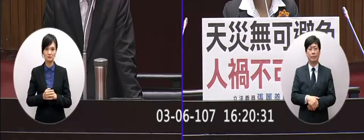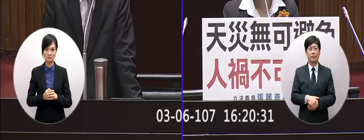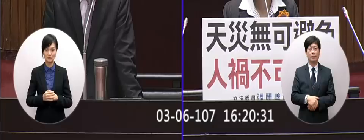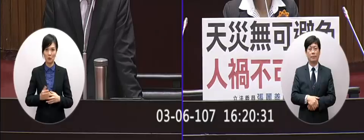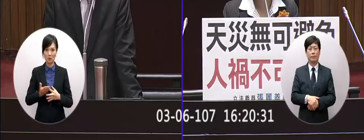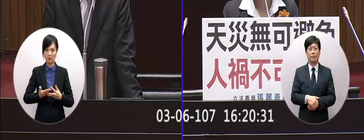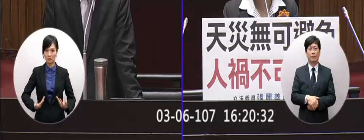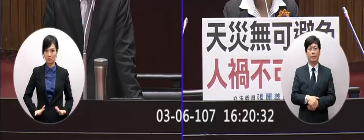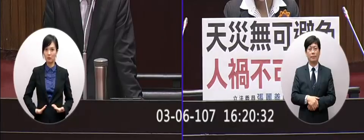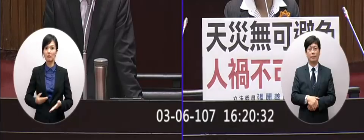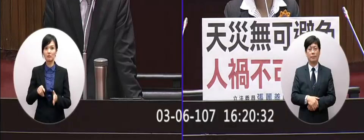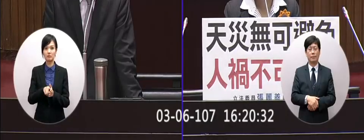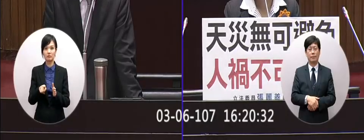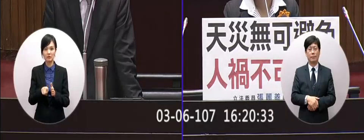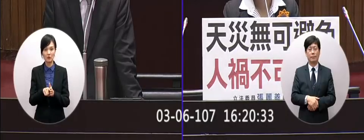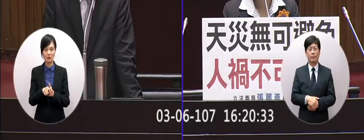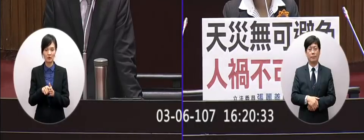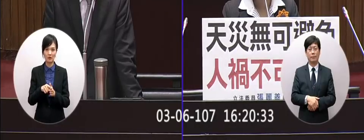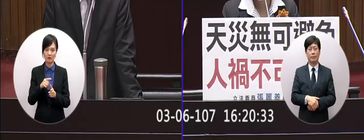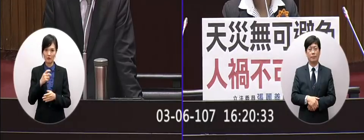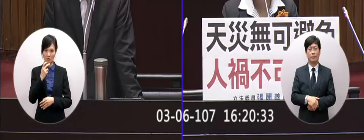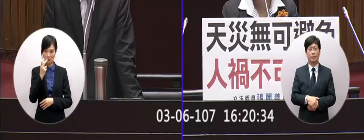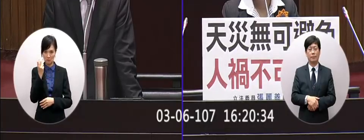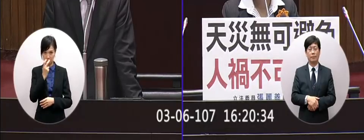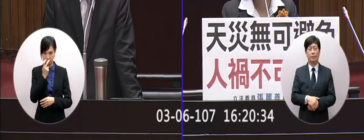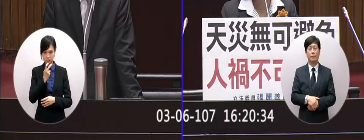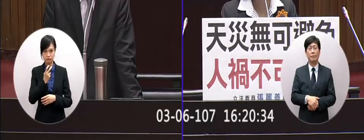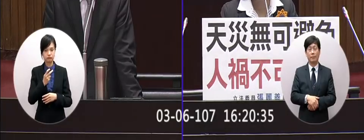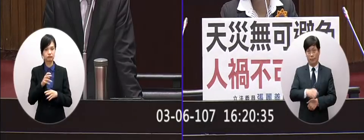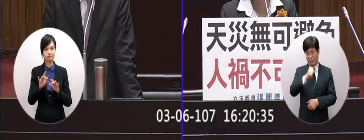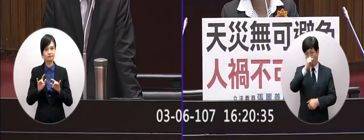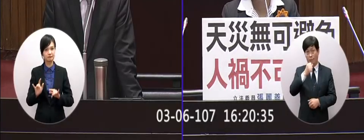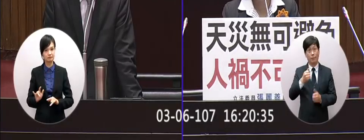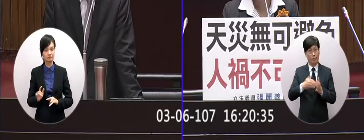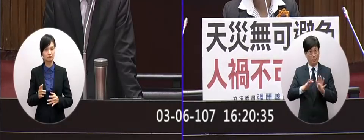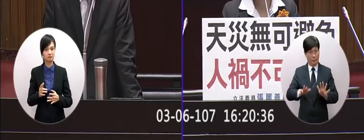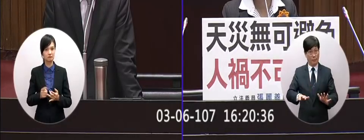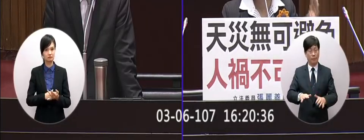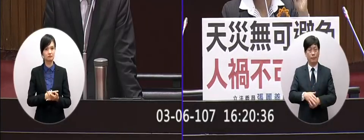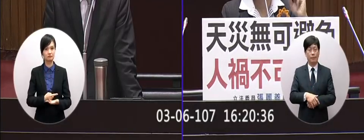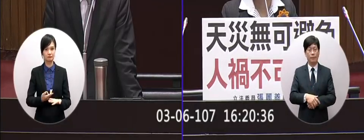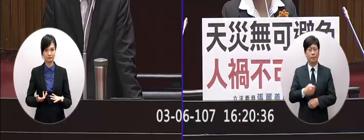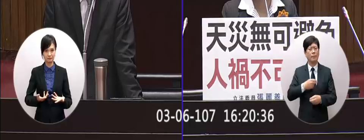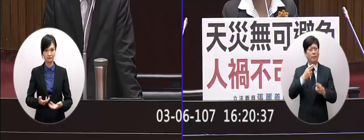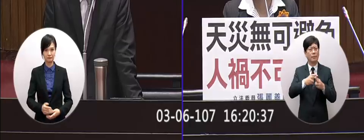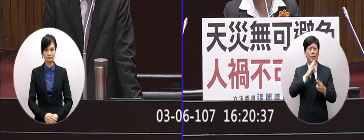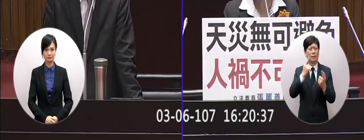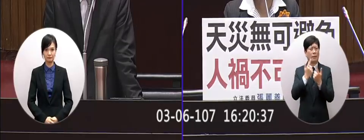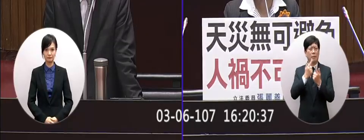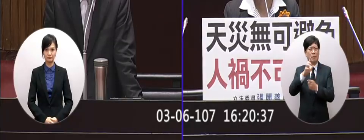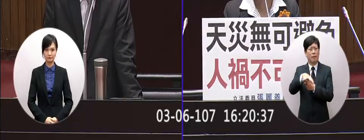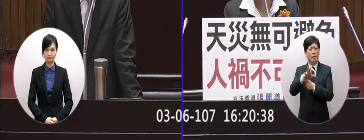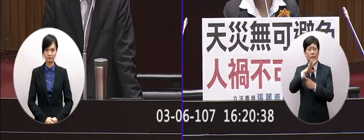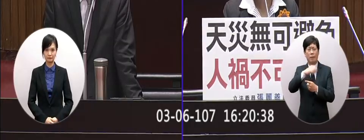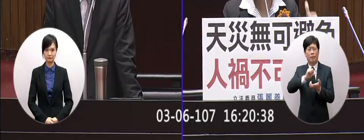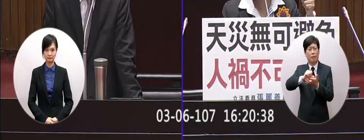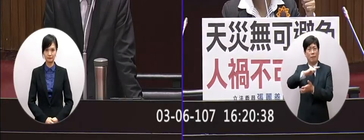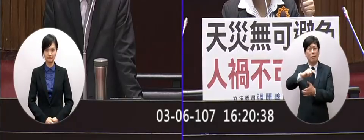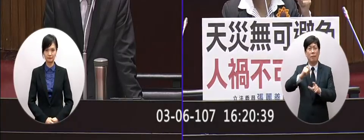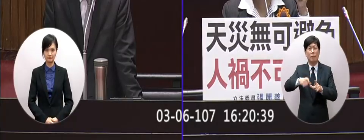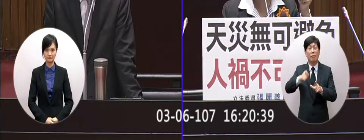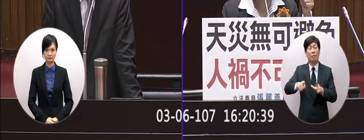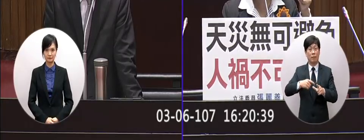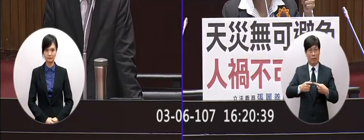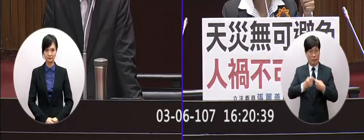候，无去考虑到这点啦，吼，这是一个事故，无唔对。 好，到目前为止哈，我相信两只台北龙山公司啊，第